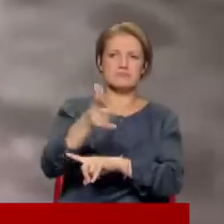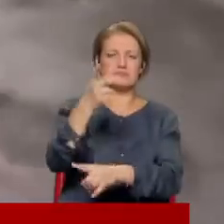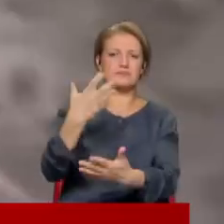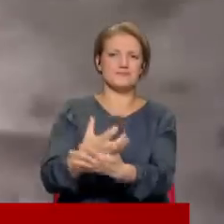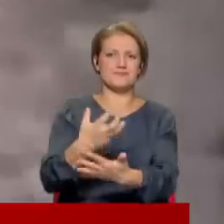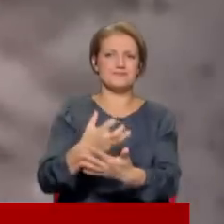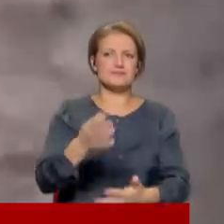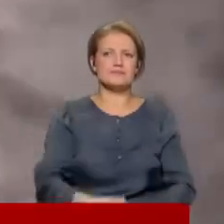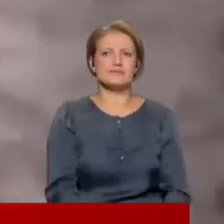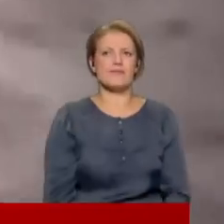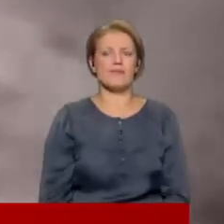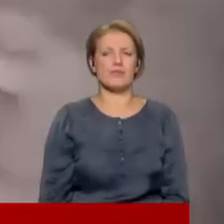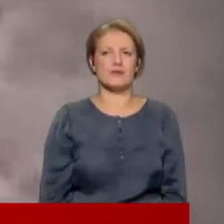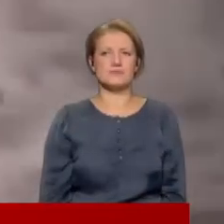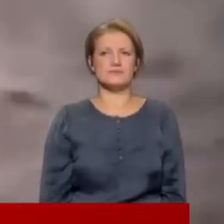tarafından kaydedildi.